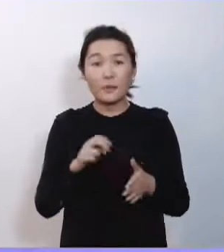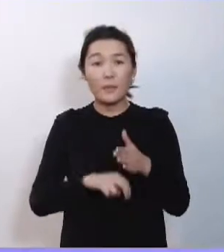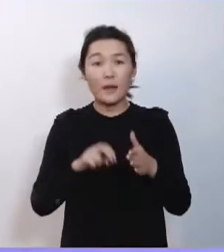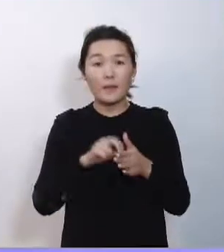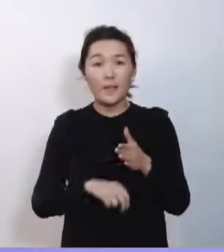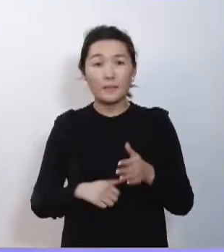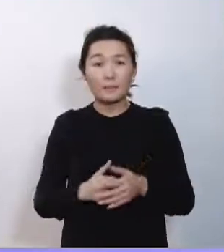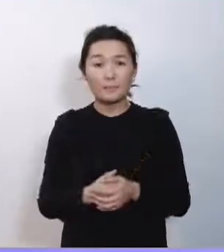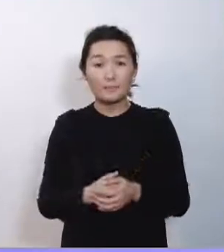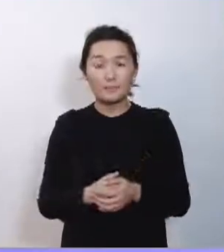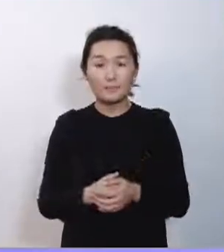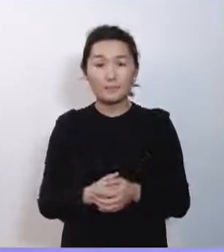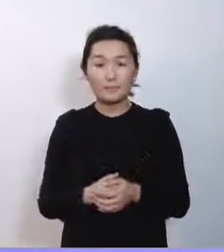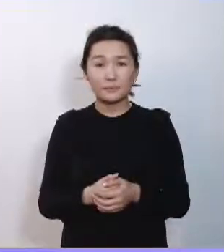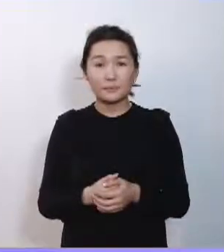Проверим.